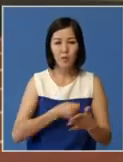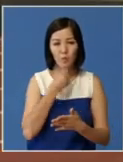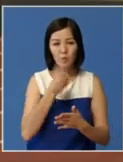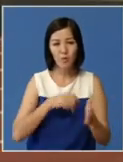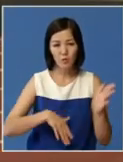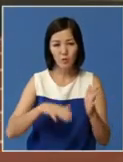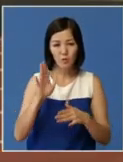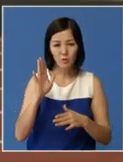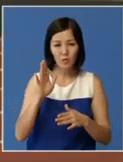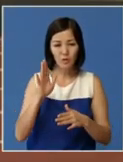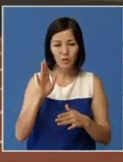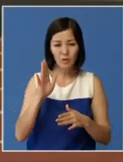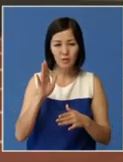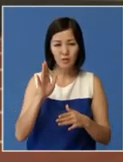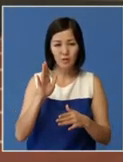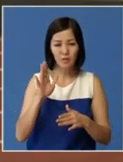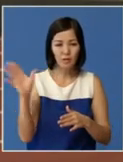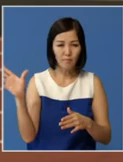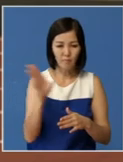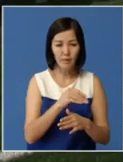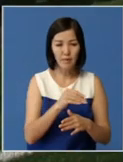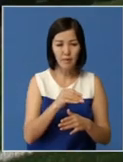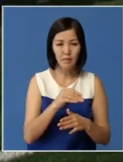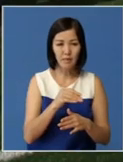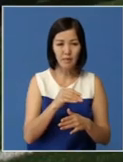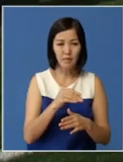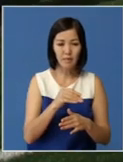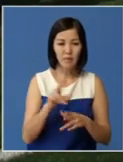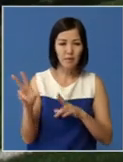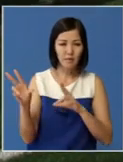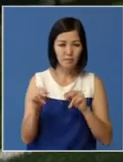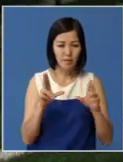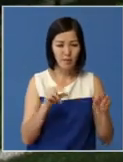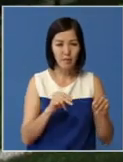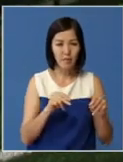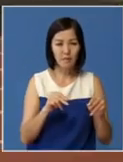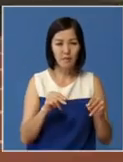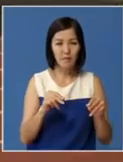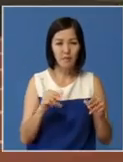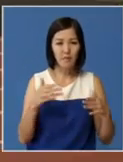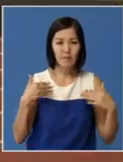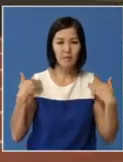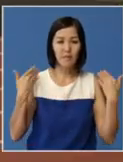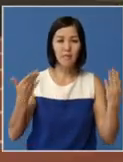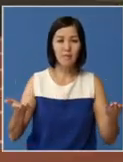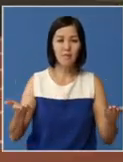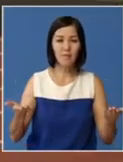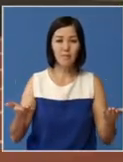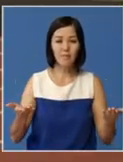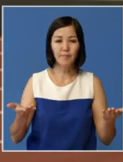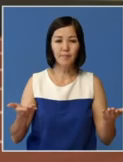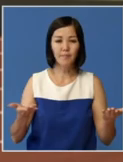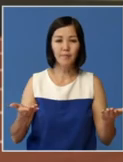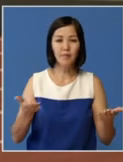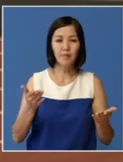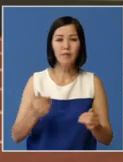боп, шығындар барлықтарыңа бақыт, береке, денсаулық, үлкен